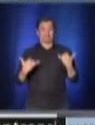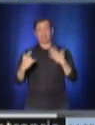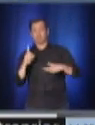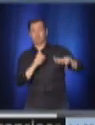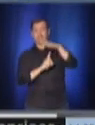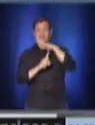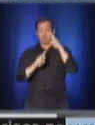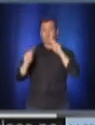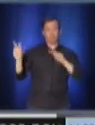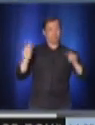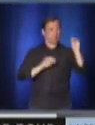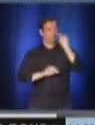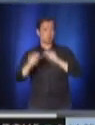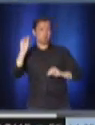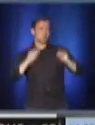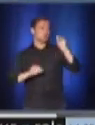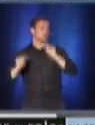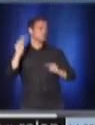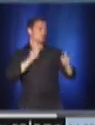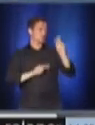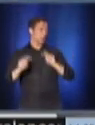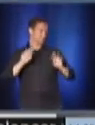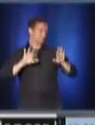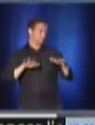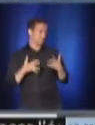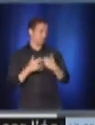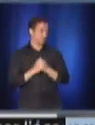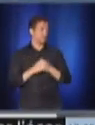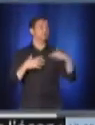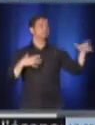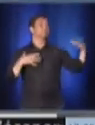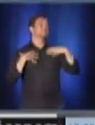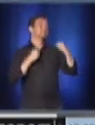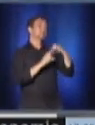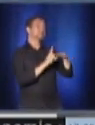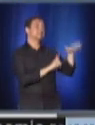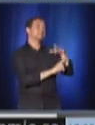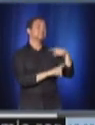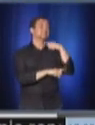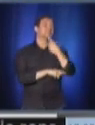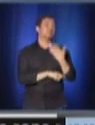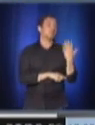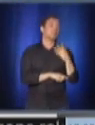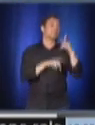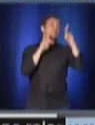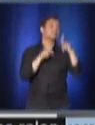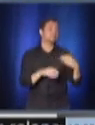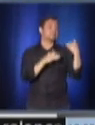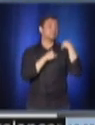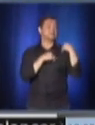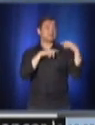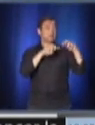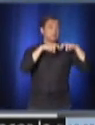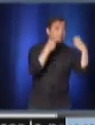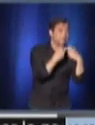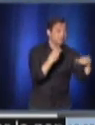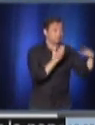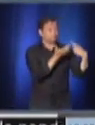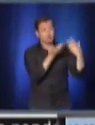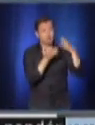dit le ministre de la Santé, là, les acteurs qui sont responsables des guides vont se voir, vont voir c'est quoi les différentes stratégies. Il n'y a